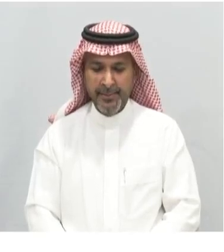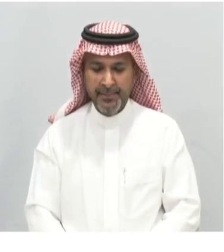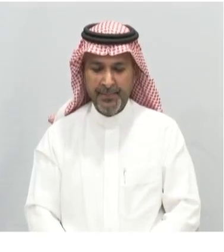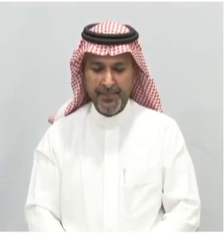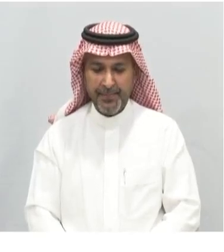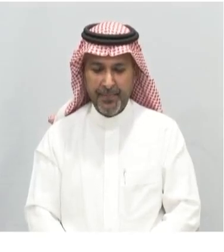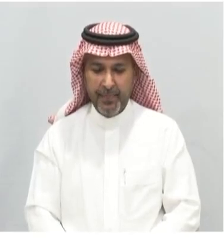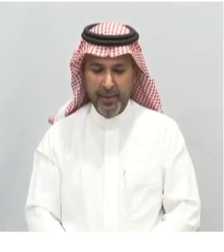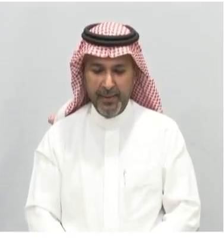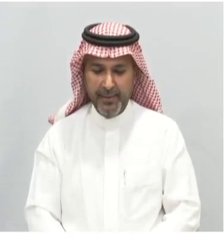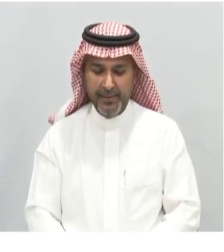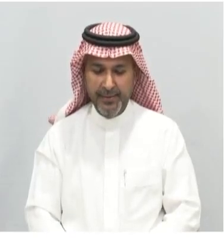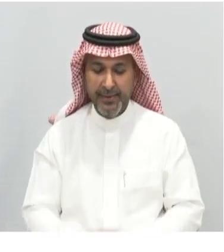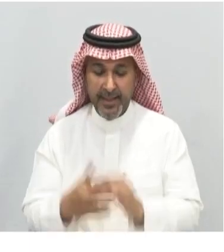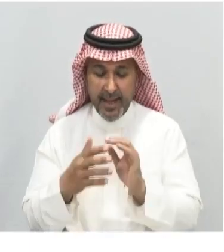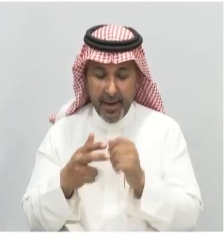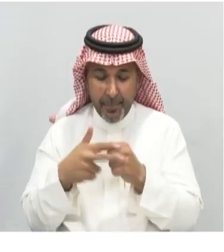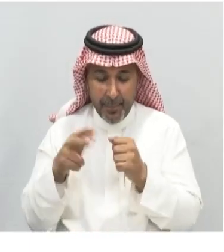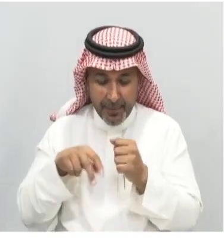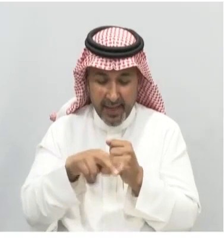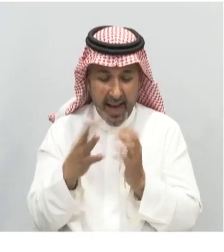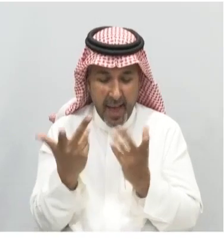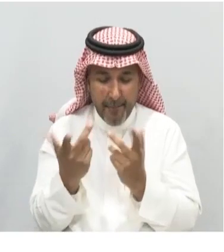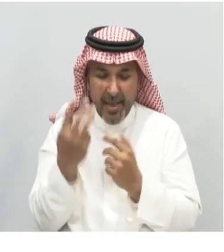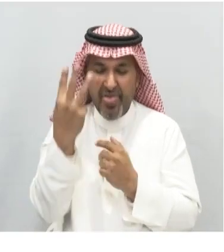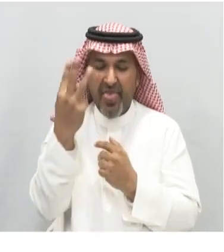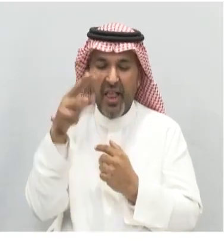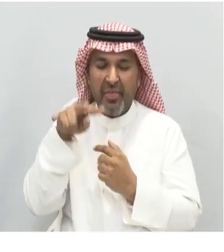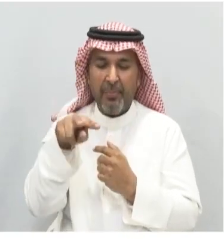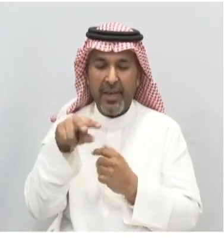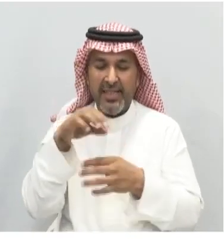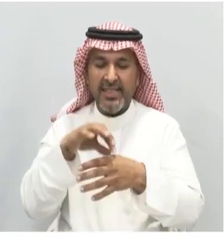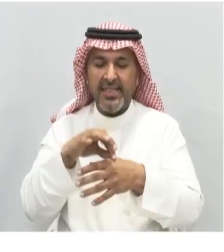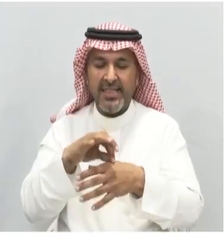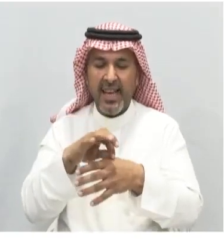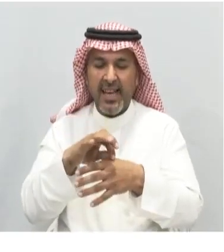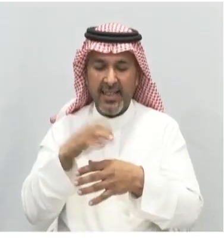الثانيه اذا دخل من كل مدخل 300 شخص